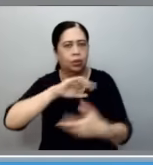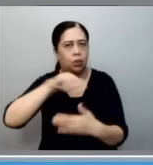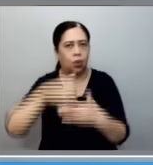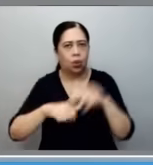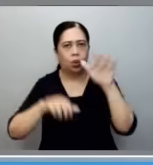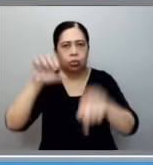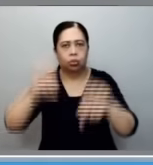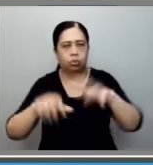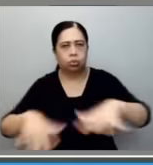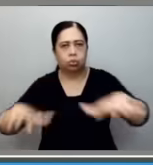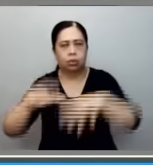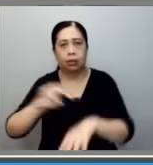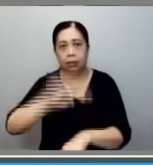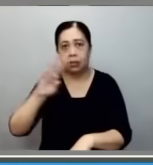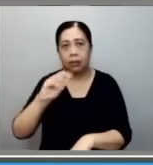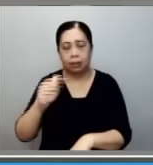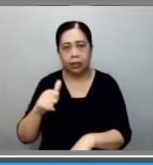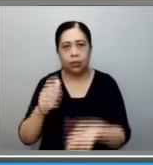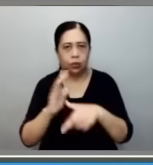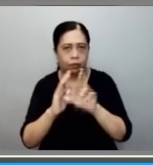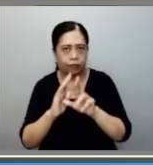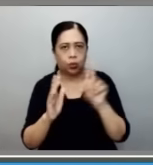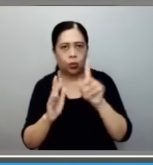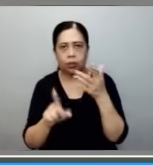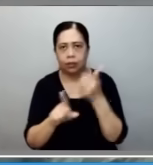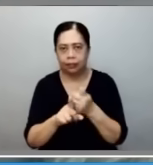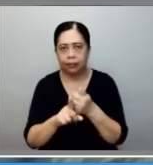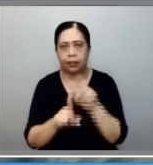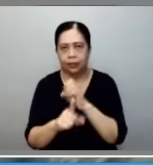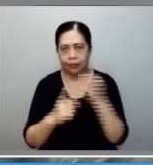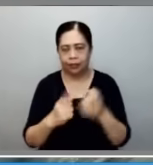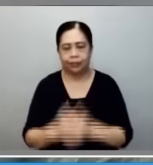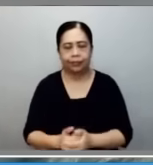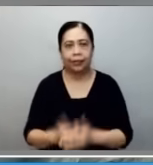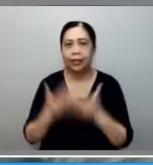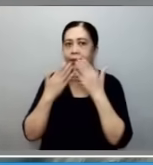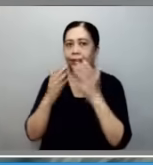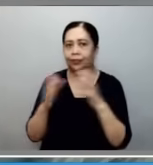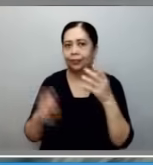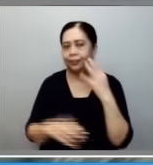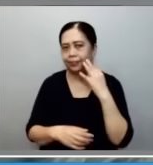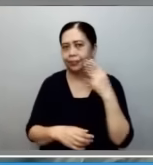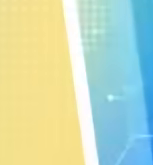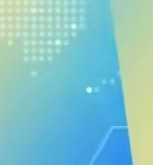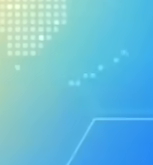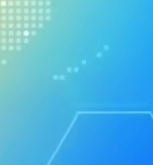project sa Manila Bay para ma-review ang epekto nito. Connie? Maraming salamat, Maki Pulido.